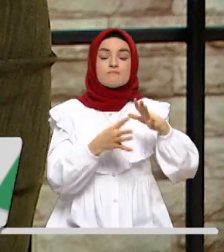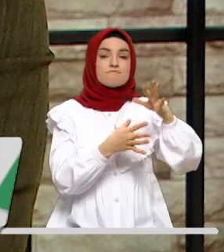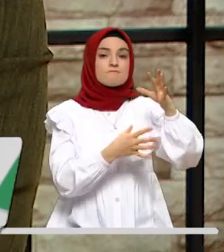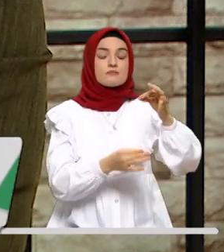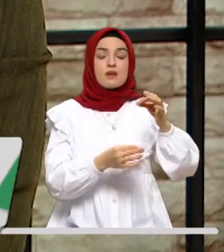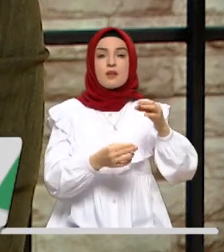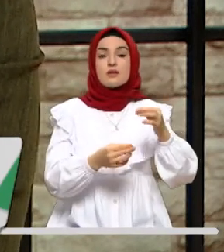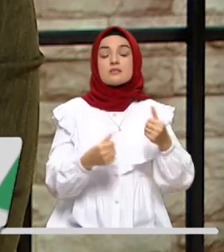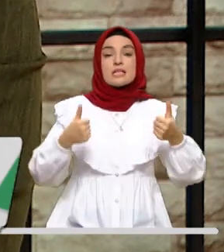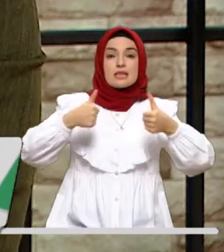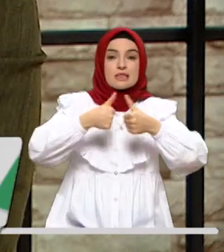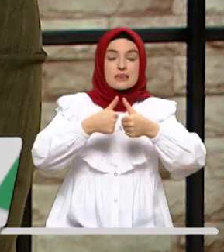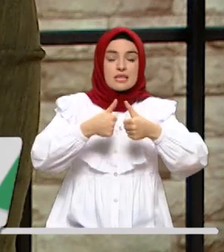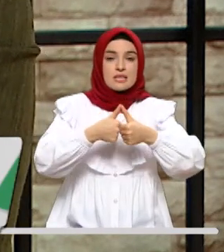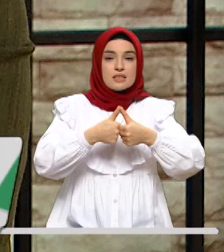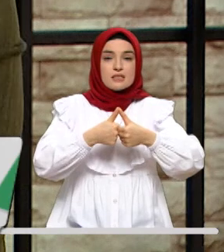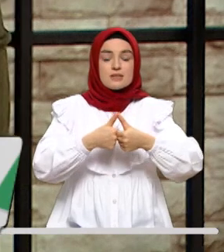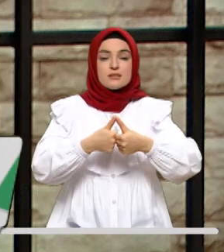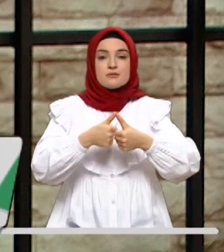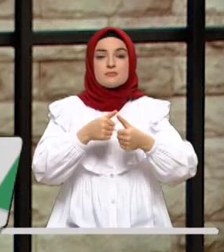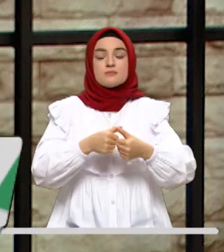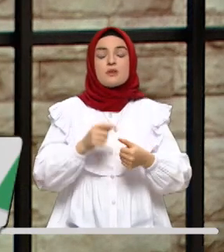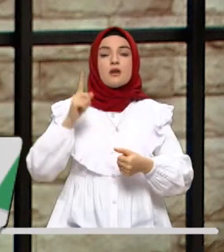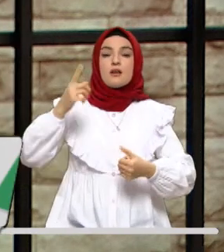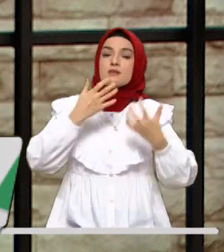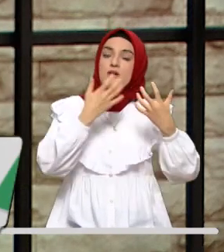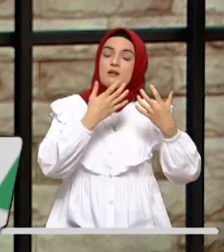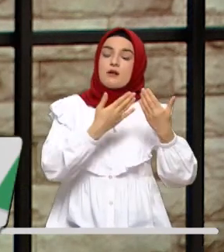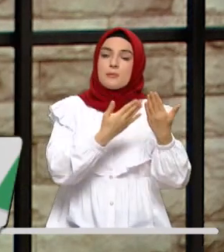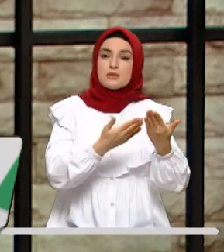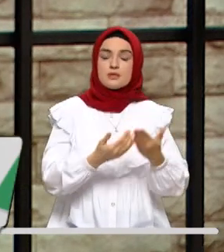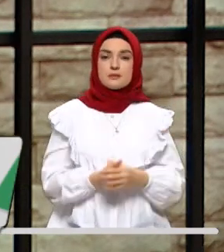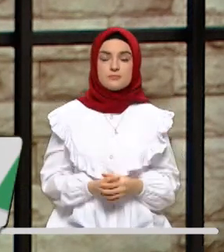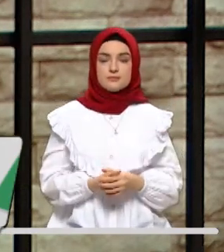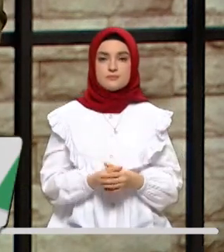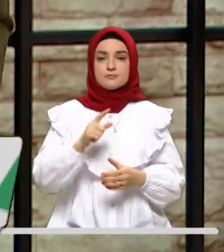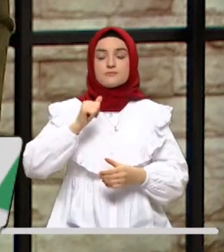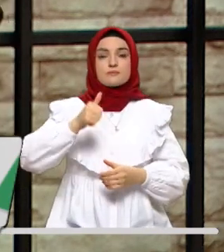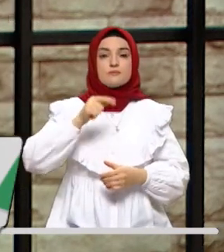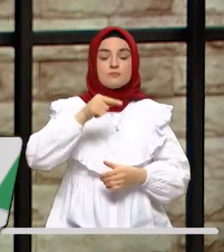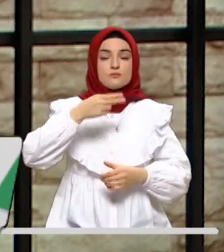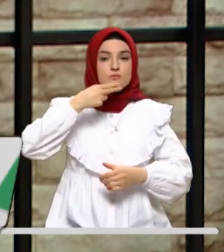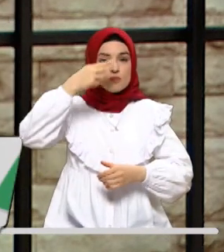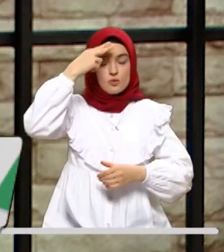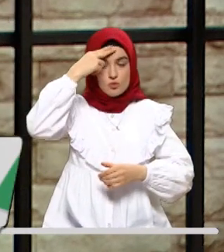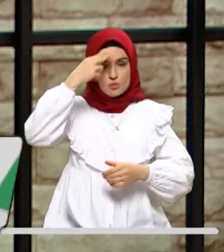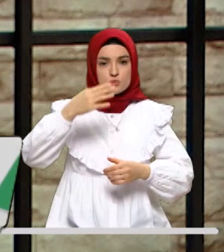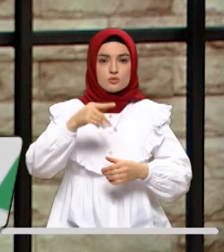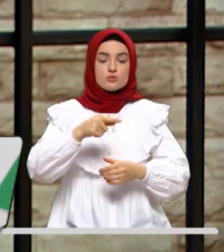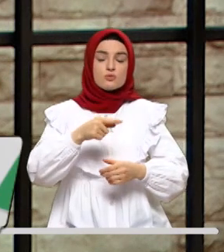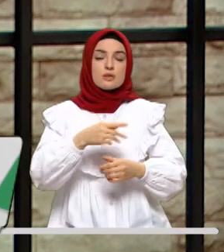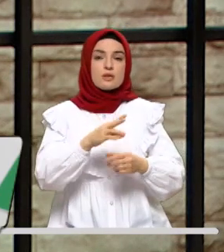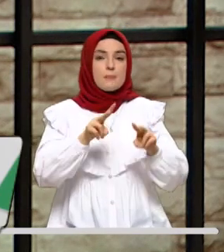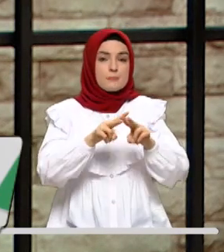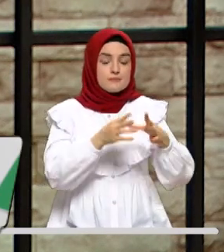Ersoy'un hanımefendisi İsmet Hanım, Allah gani gani rahmet eylesin. Bir gün o cuma, gelecek haftaki cuma sıra